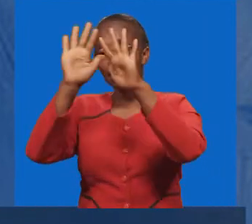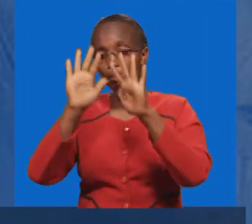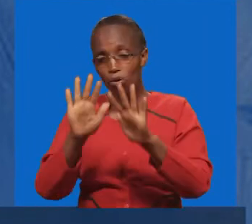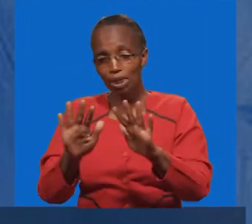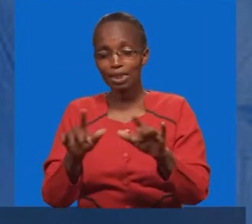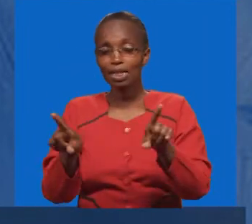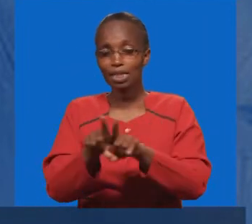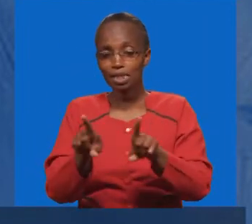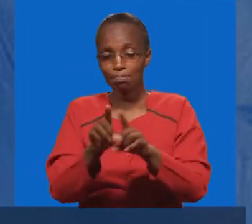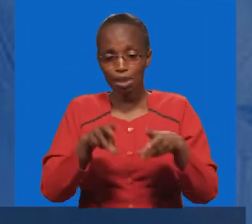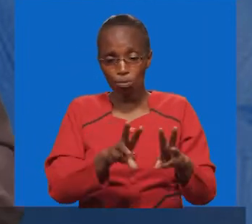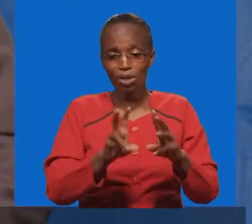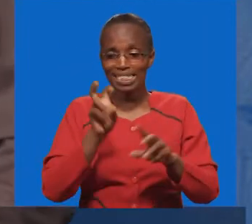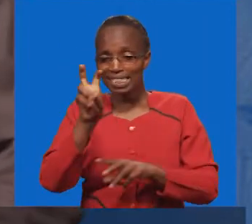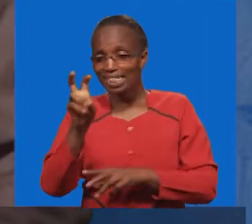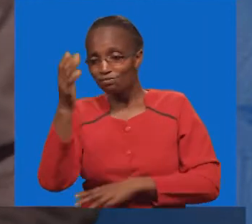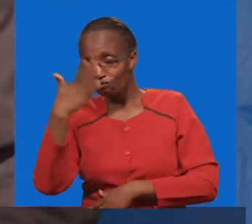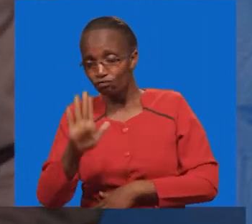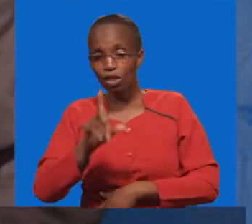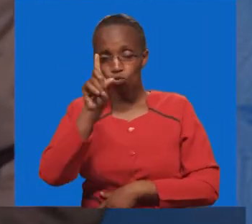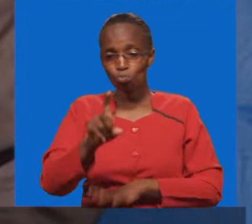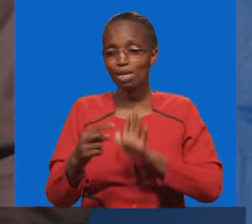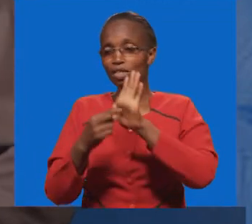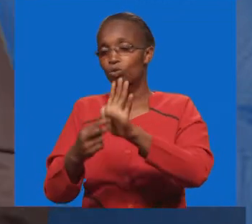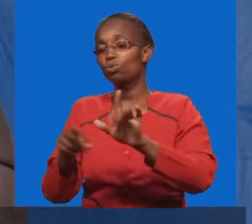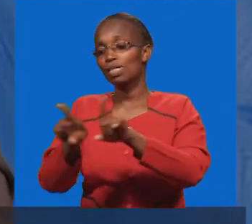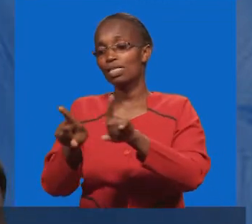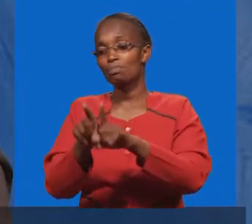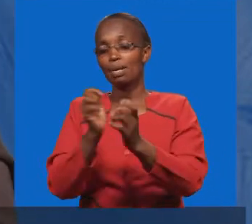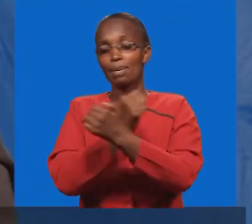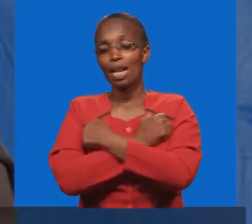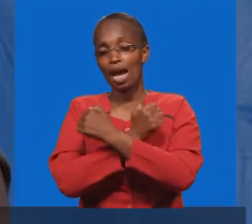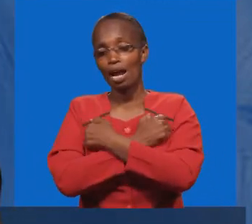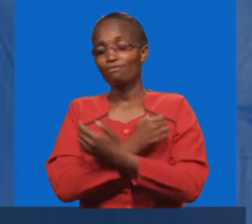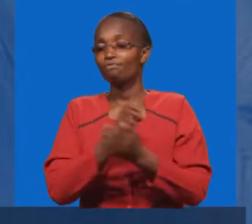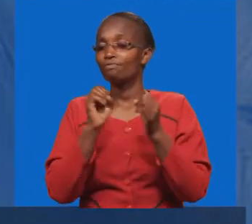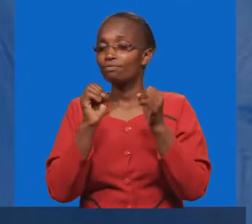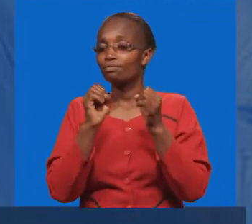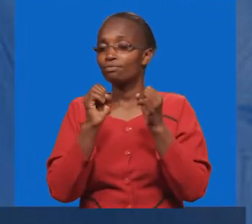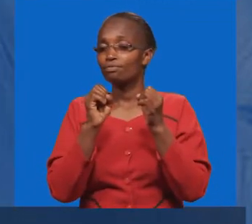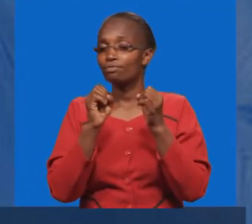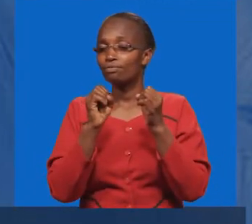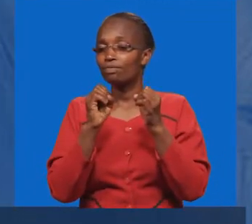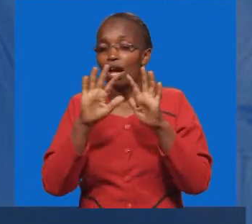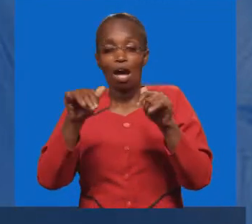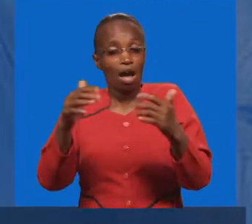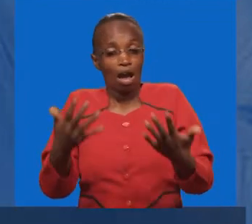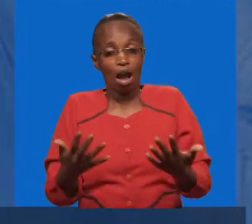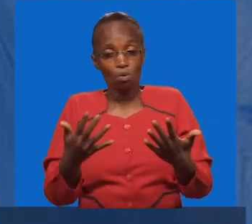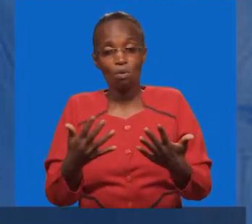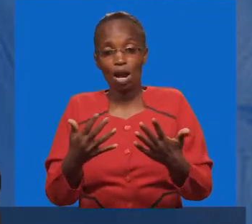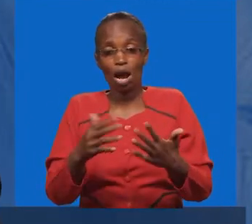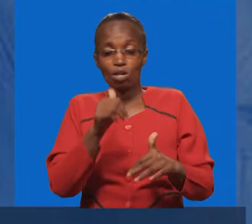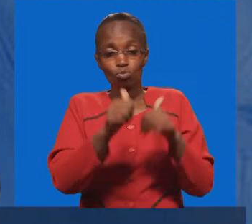Hakutaka tukaweze kupotea. Na ni vizuri pia kama vile tumeona tunastahili kuonyesha upendo huo pia na kwa